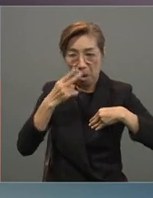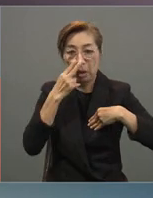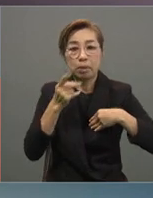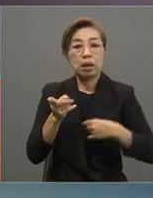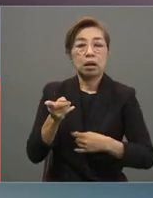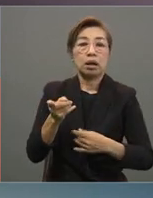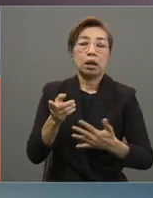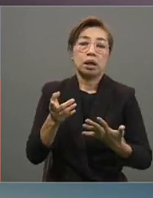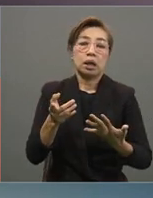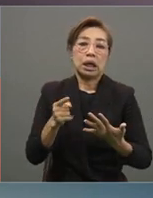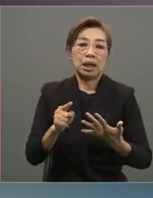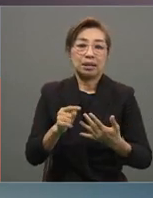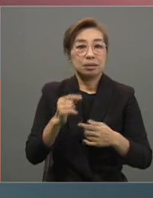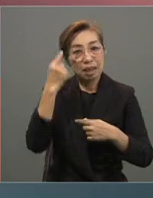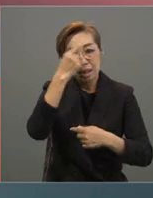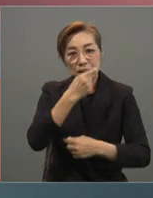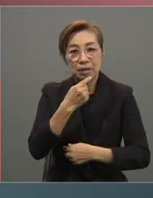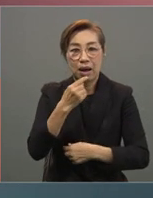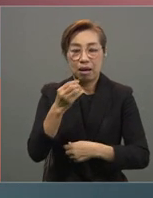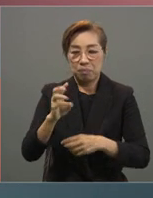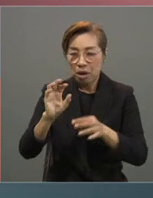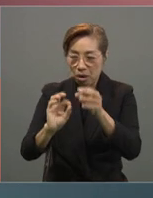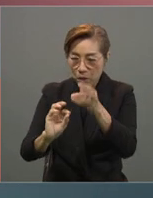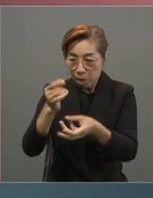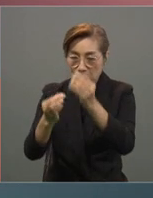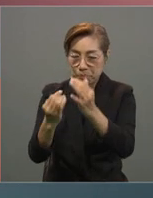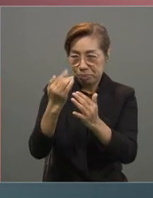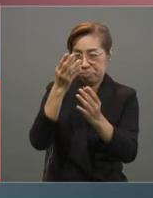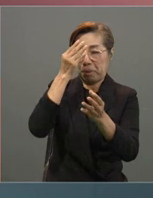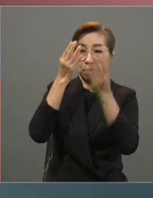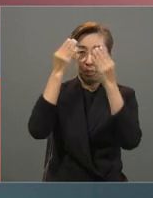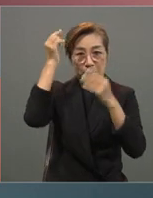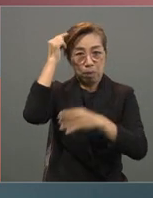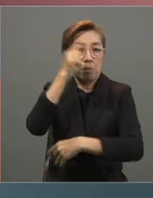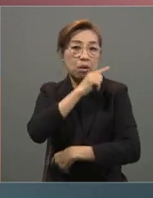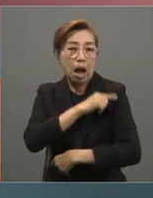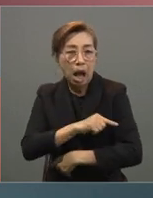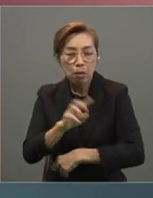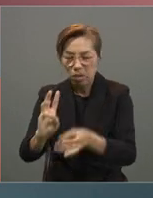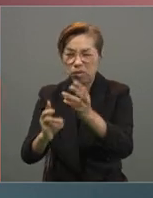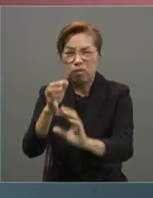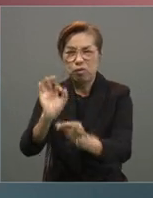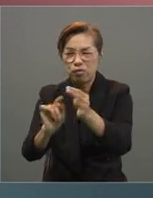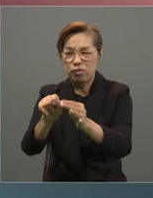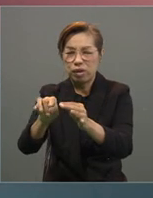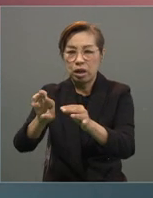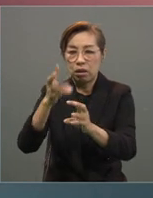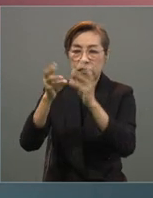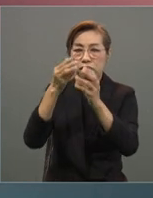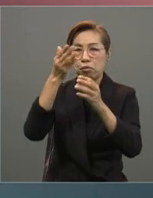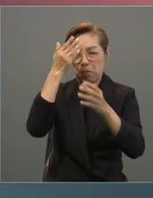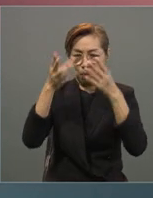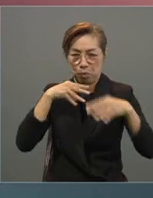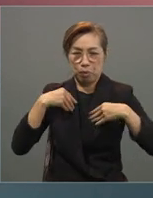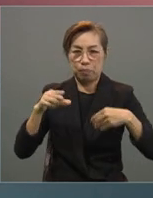ฮะค่ะก็เต็มใบหน้าเต็มเนื้อเต็มตัวไปหมดเลยนะคะแล้วก็ศีษะศีรษะอะไรต่างหากนะนี่คือต้องเป็นรอยยิ้มของนักสู้จริง